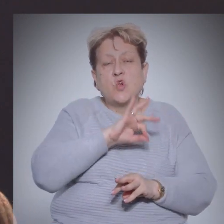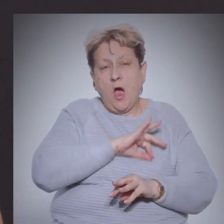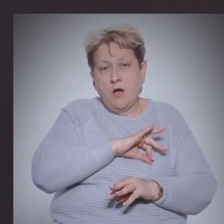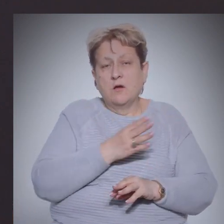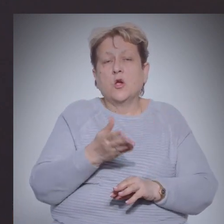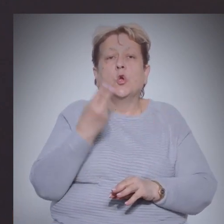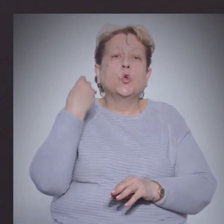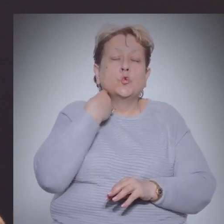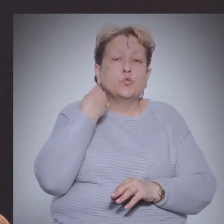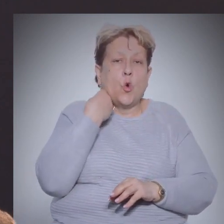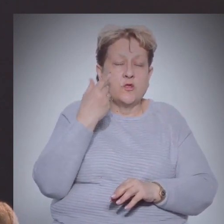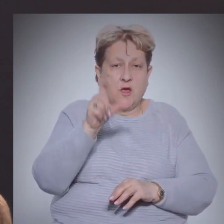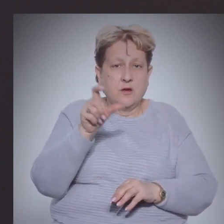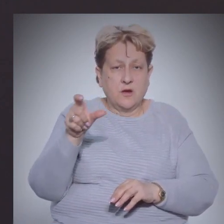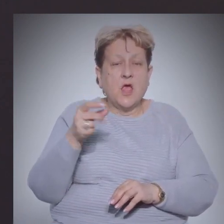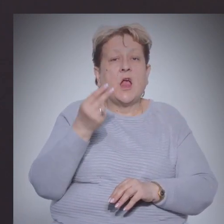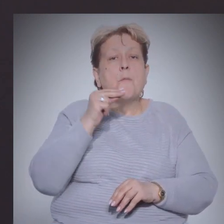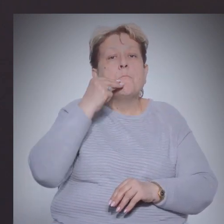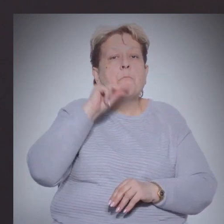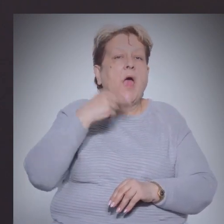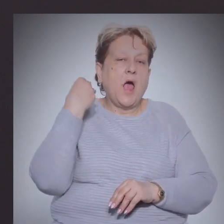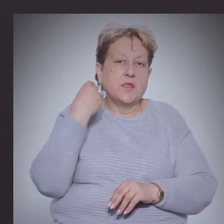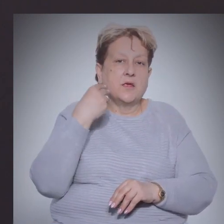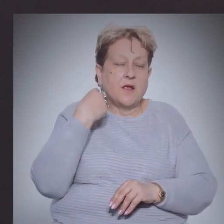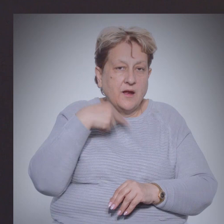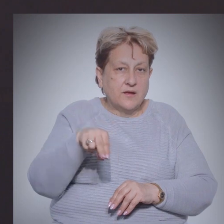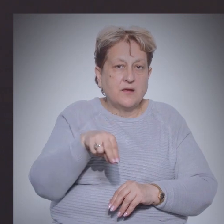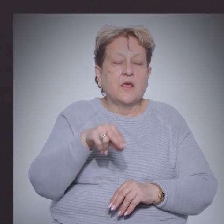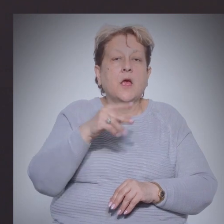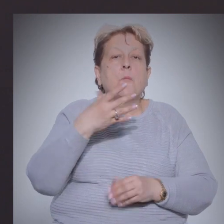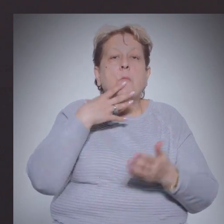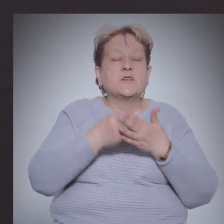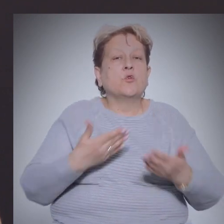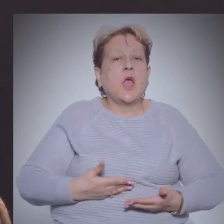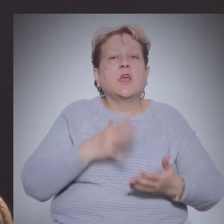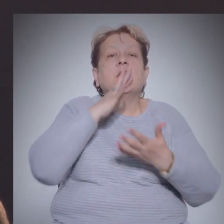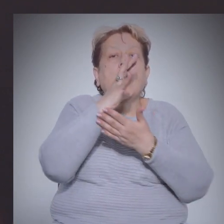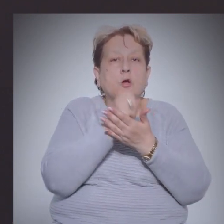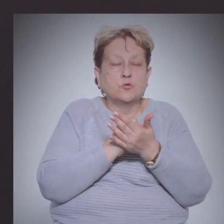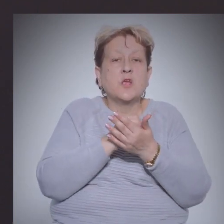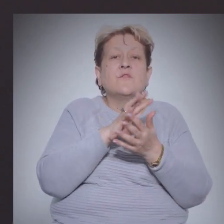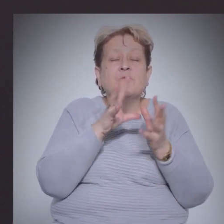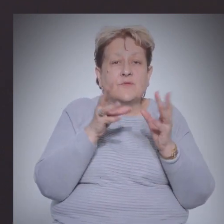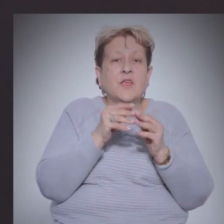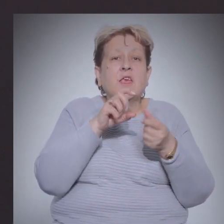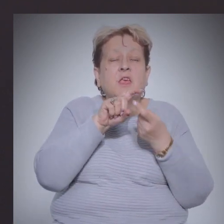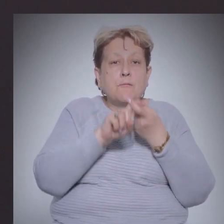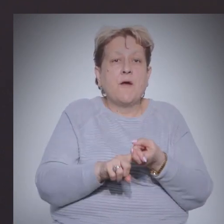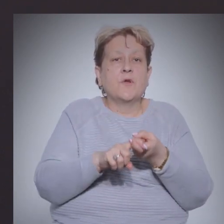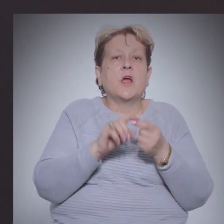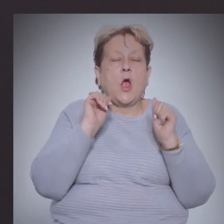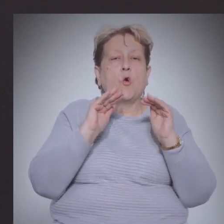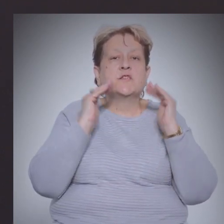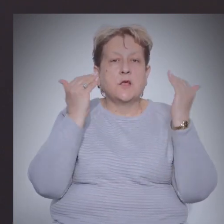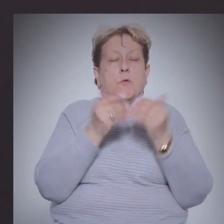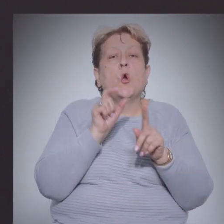շահը տուժողների կամ մեղադրյալների մասնավոր կյանքի գաղնիության։ Եվ այլ այլ շայր, որոնց հիման